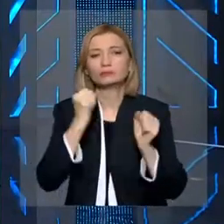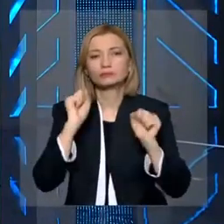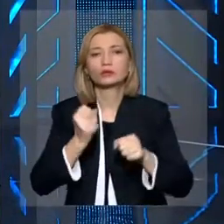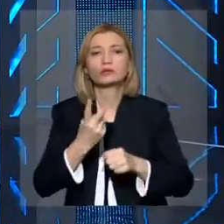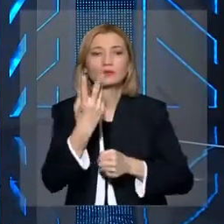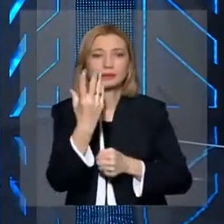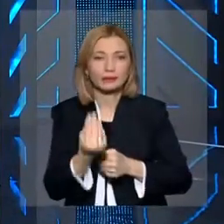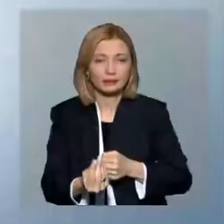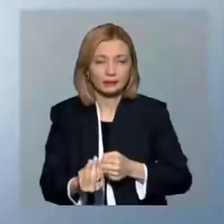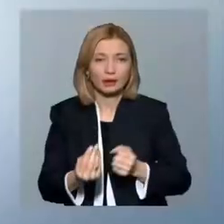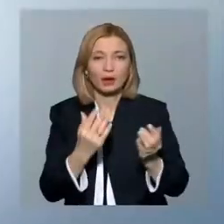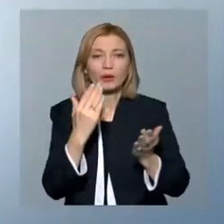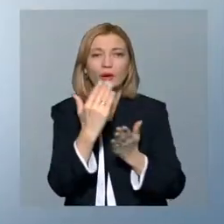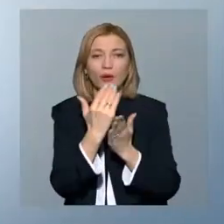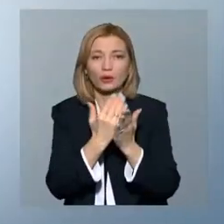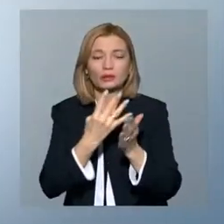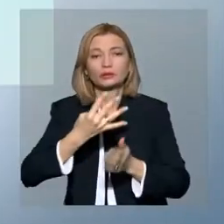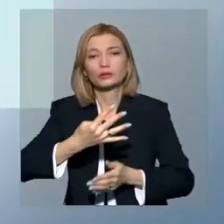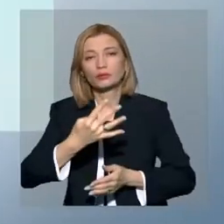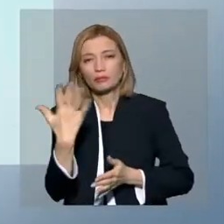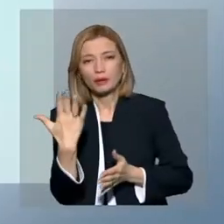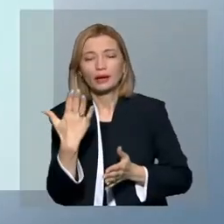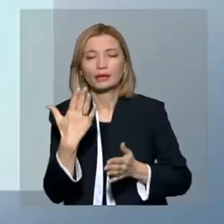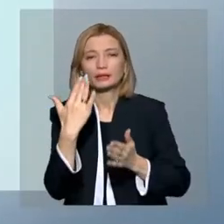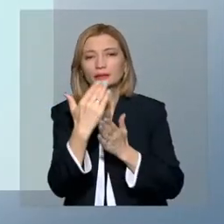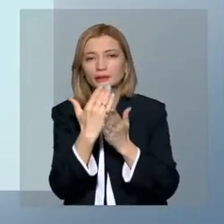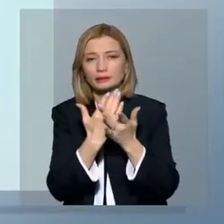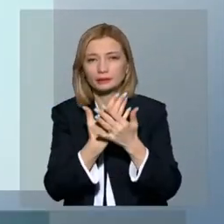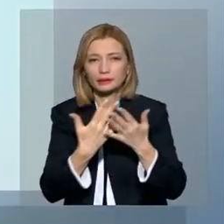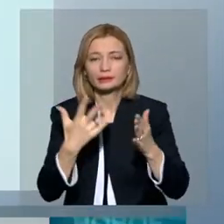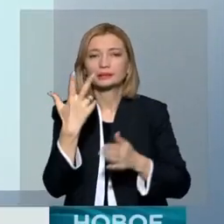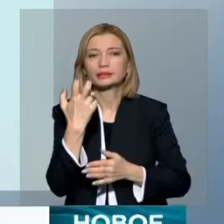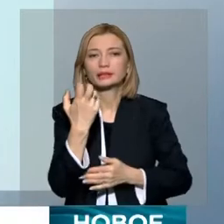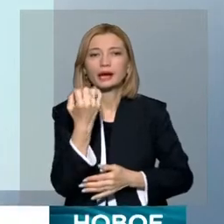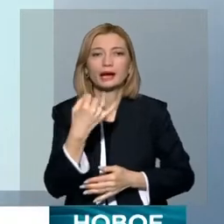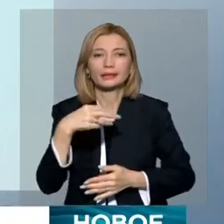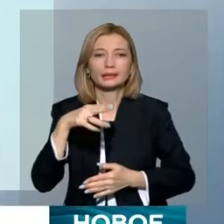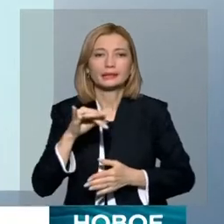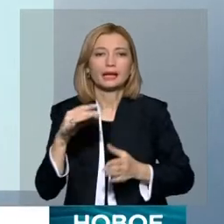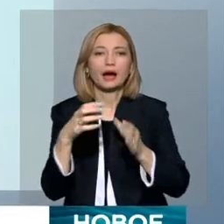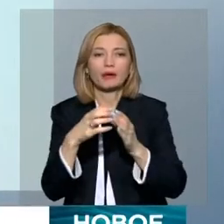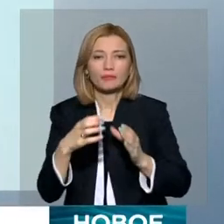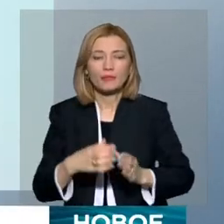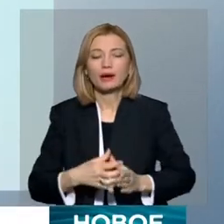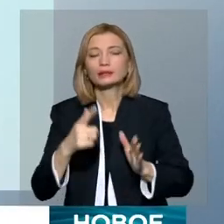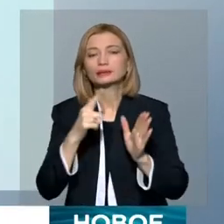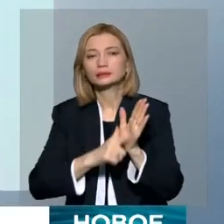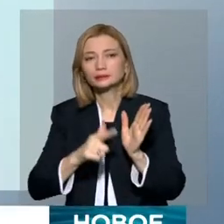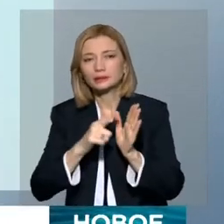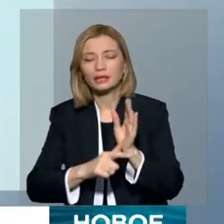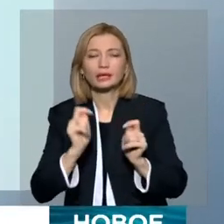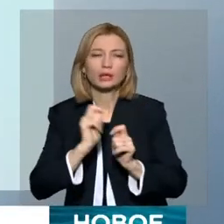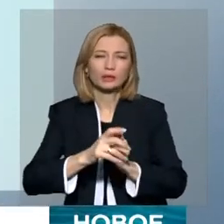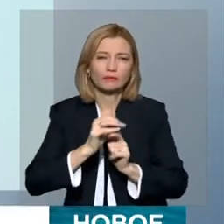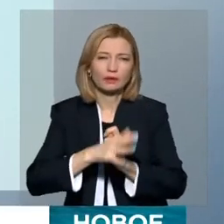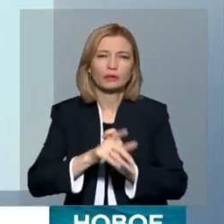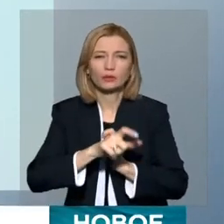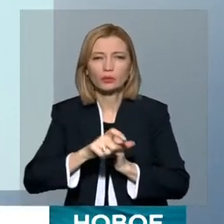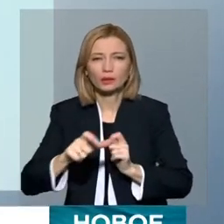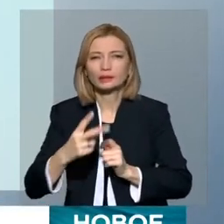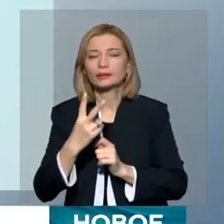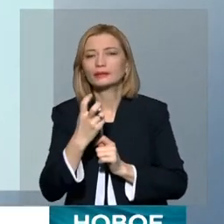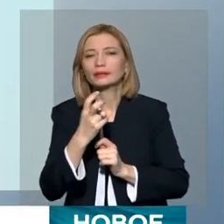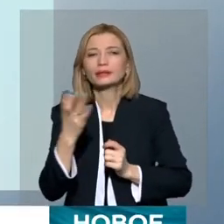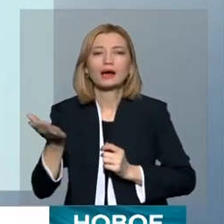программа состоит из 45 панельных сессий. Участвует более 300 IT-компаний, 70 инвесторов, 200 спикеров со